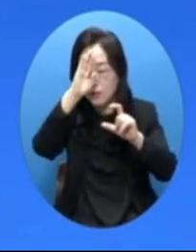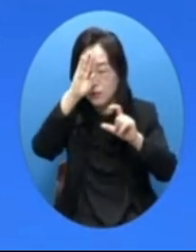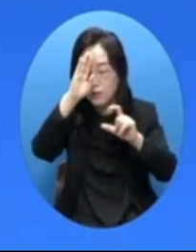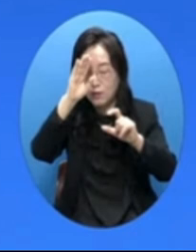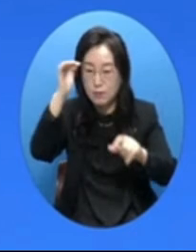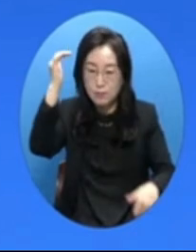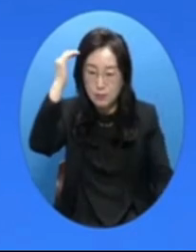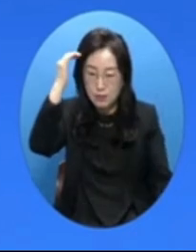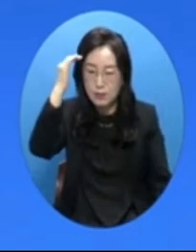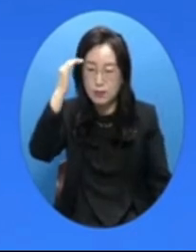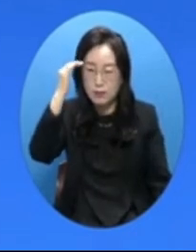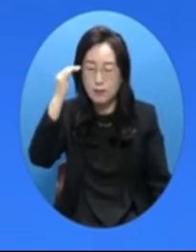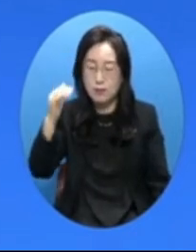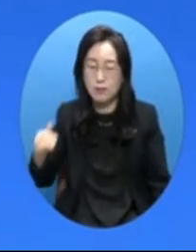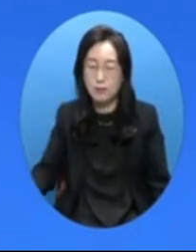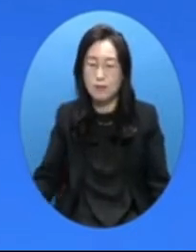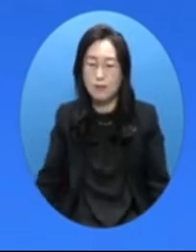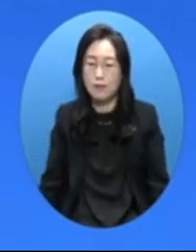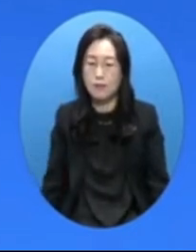찾아올 때가 있습니다